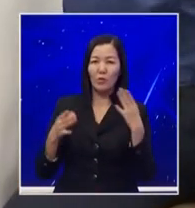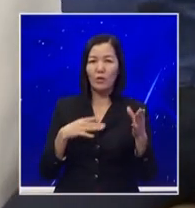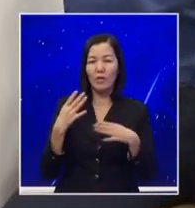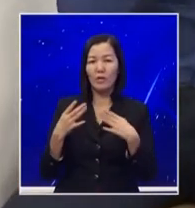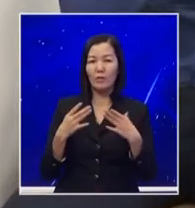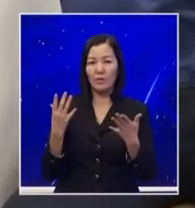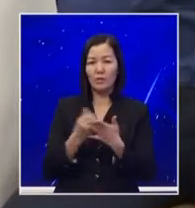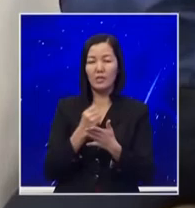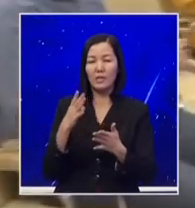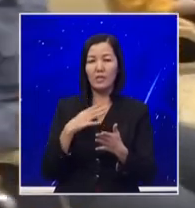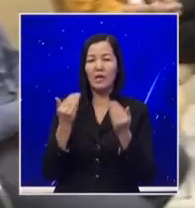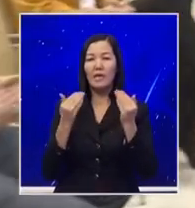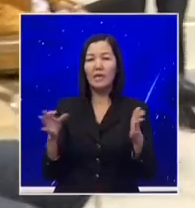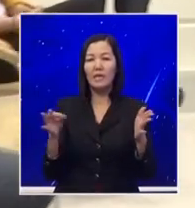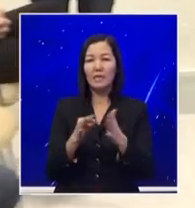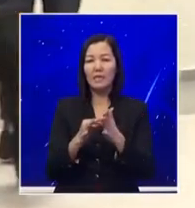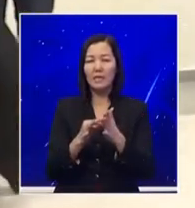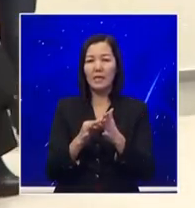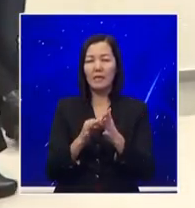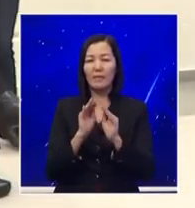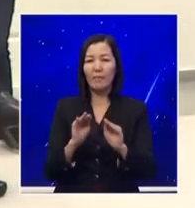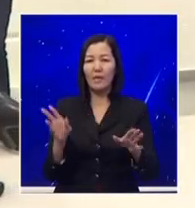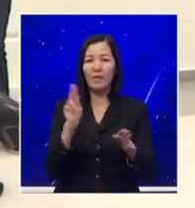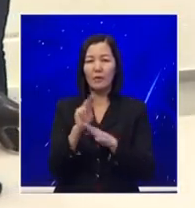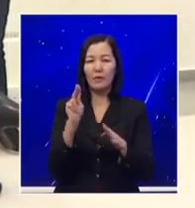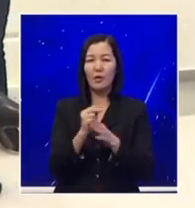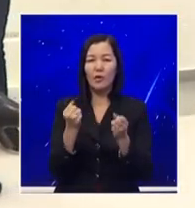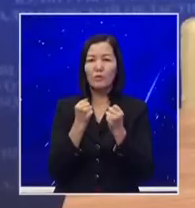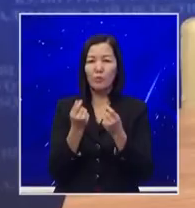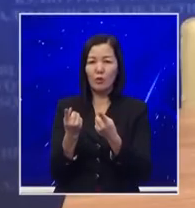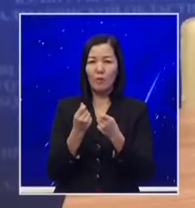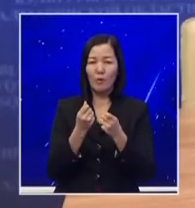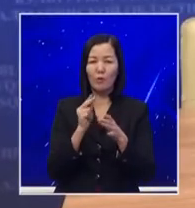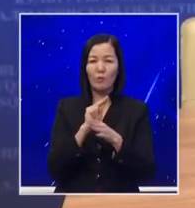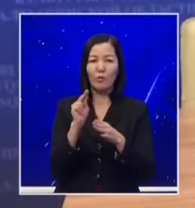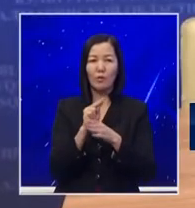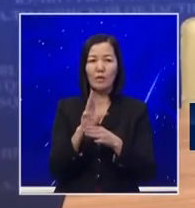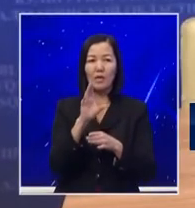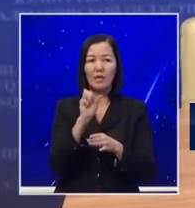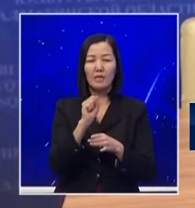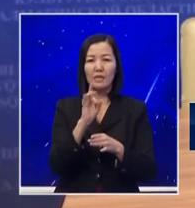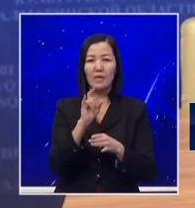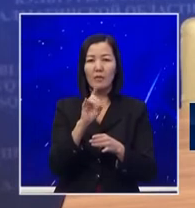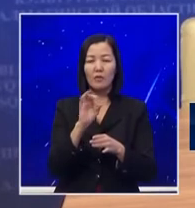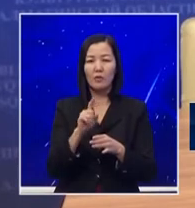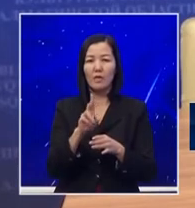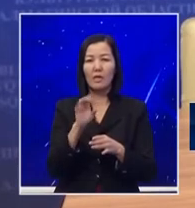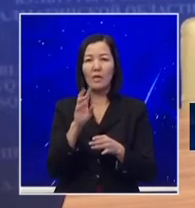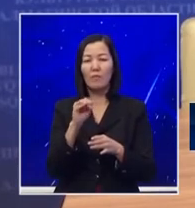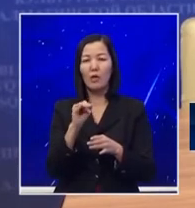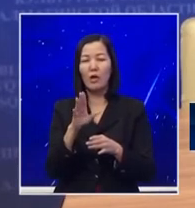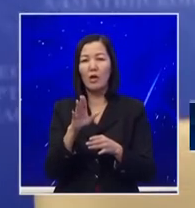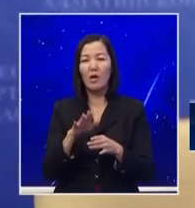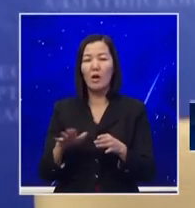жаттығудың арқасында жеттім дейді. Ендігі мақсаты шәкірт тәрбиелеп жастарды спортқа баулу. Сарыөзек ауыл, Кербұлақ ауданында